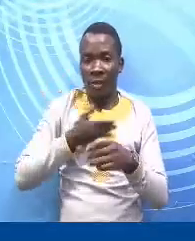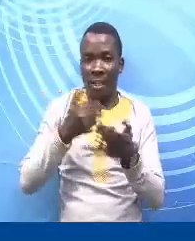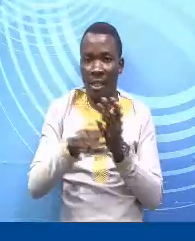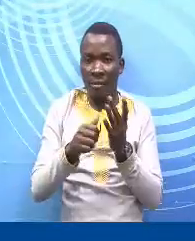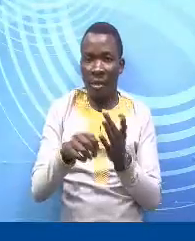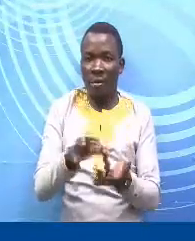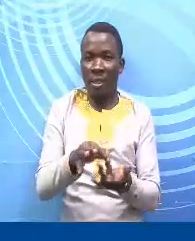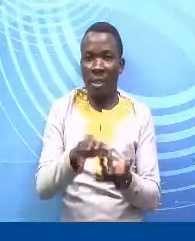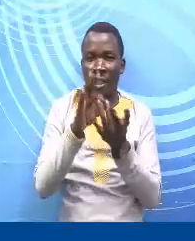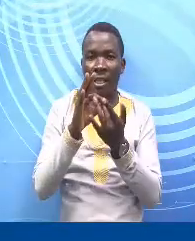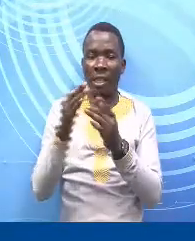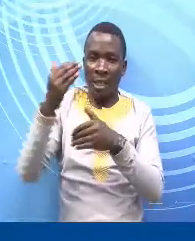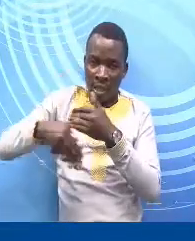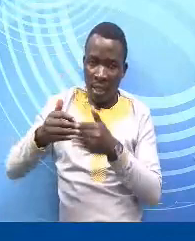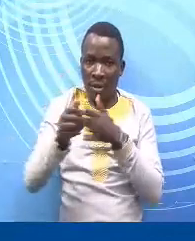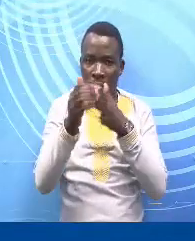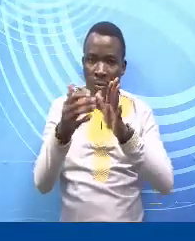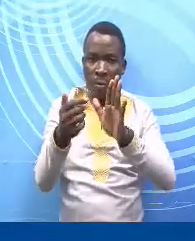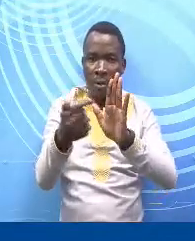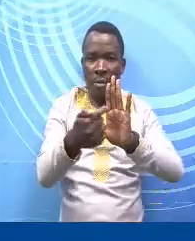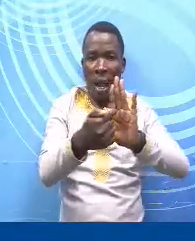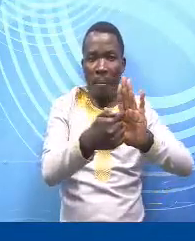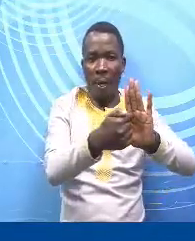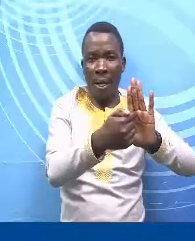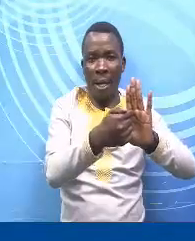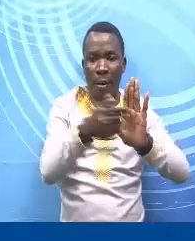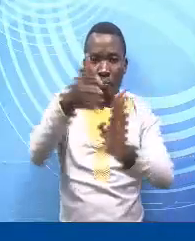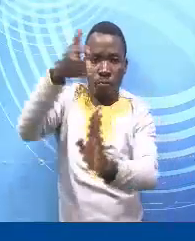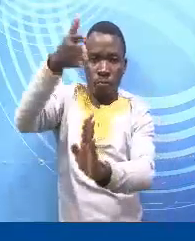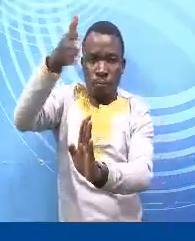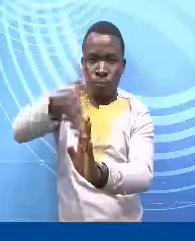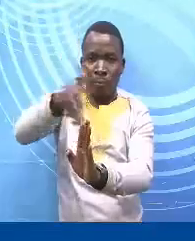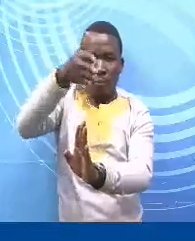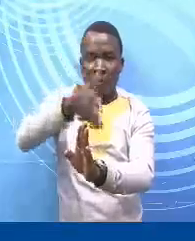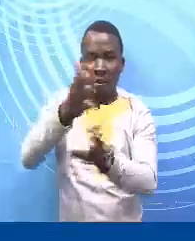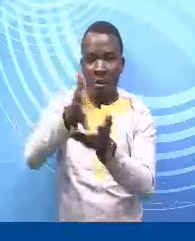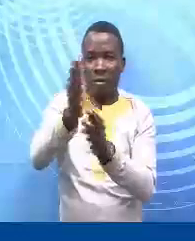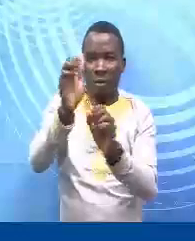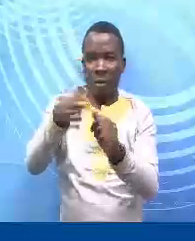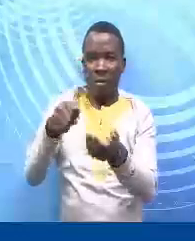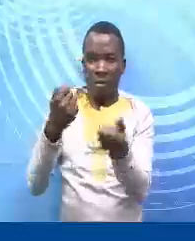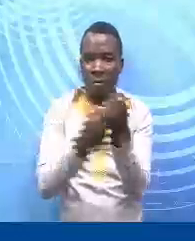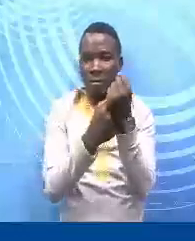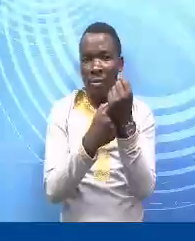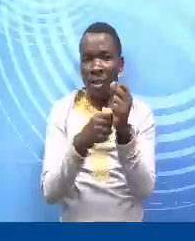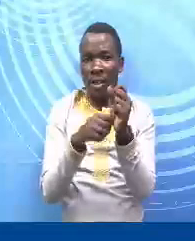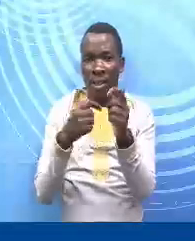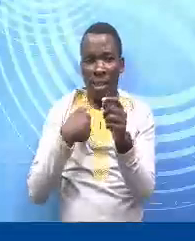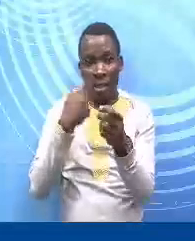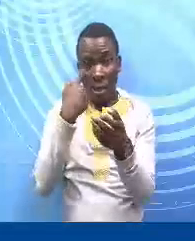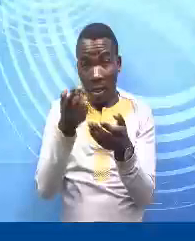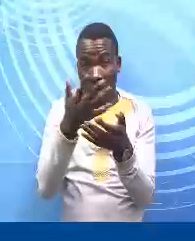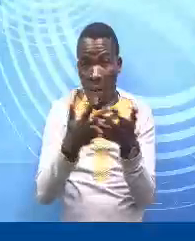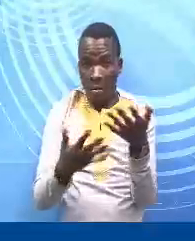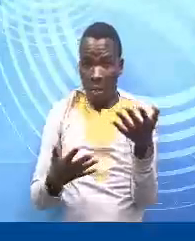yegera ubuyobozi ubuyobozi bukamwereka umurongo anyuramo kugira ngo abashe gufasha yenda ndaza kureba ku